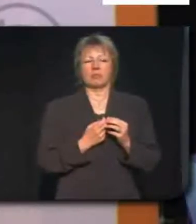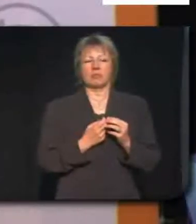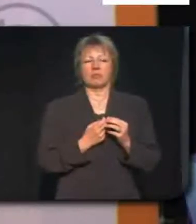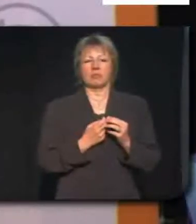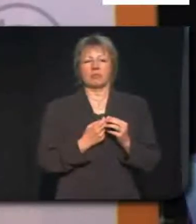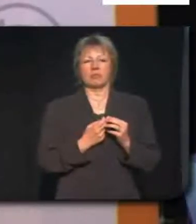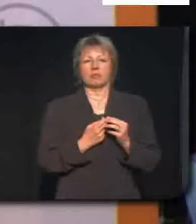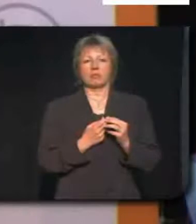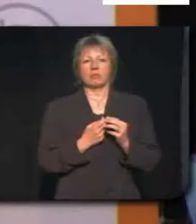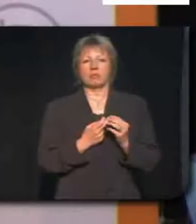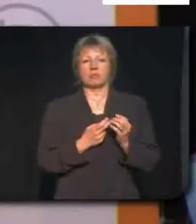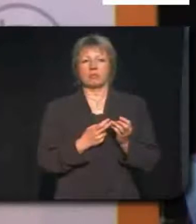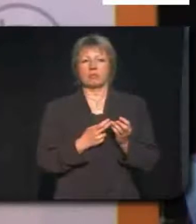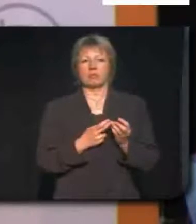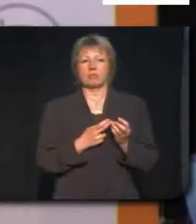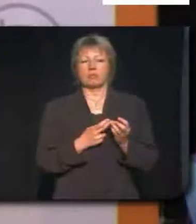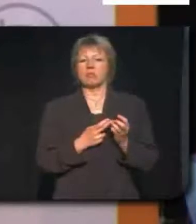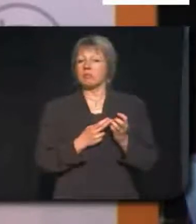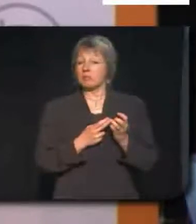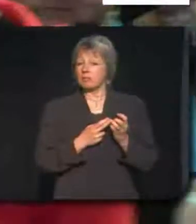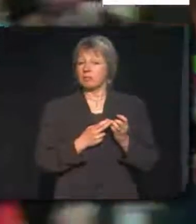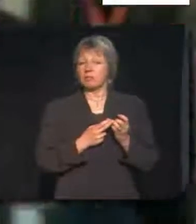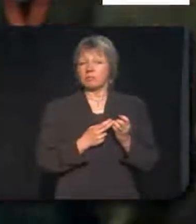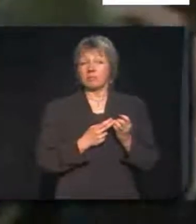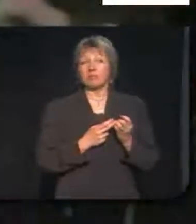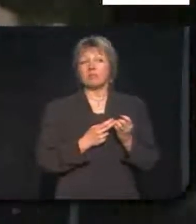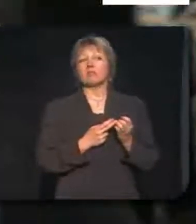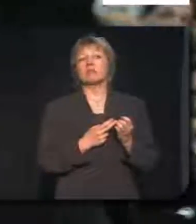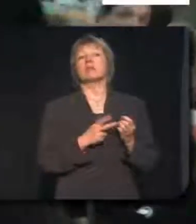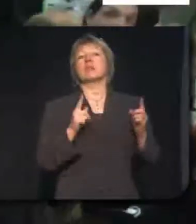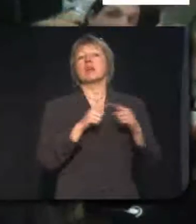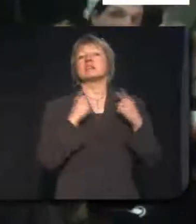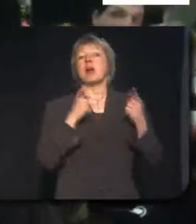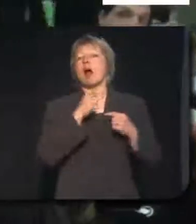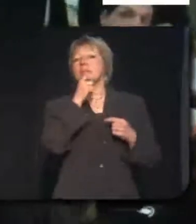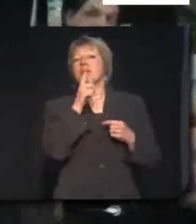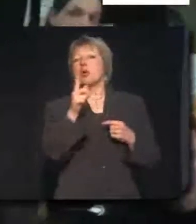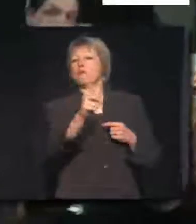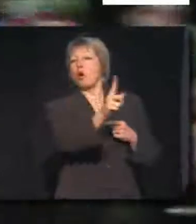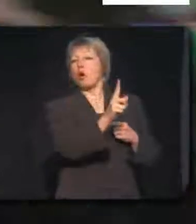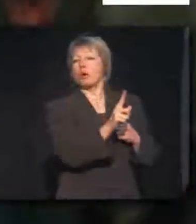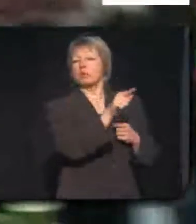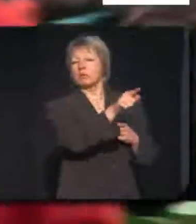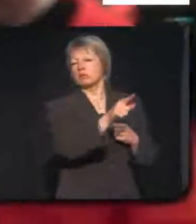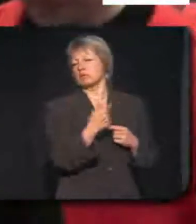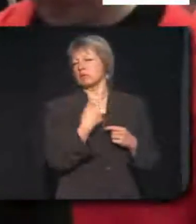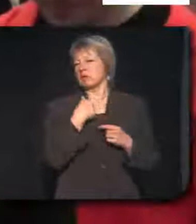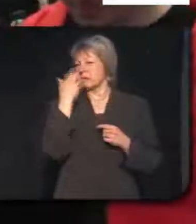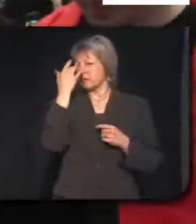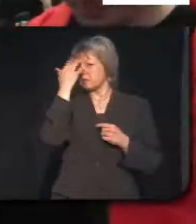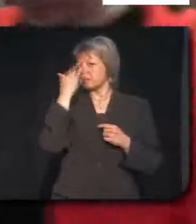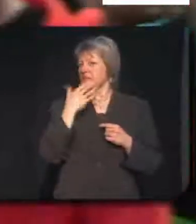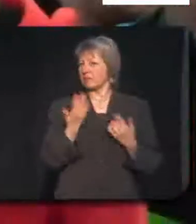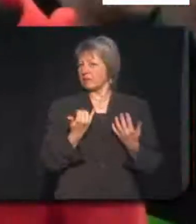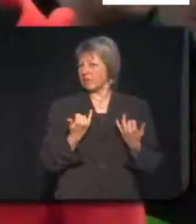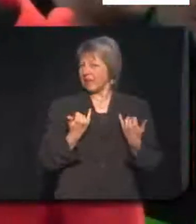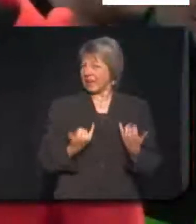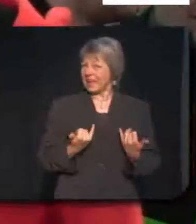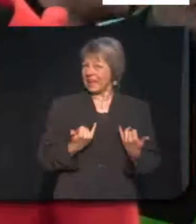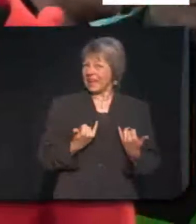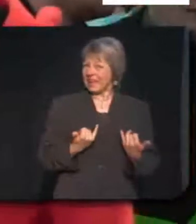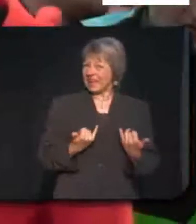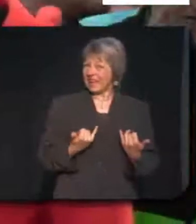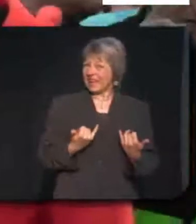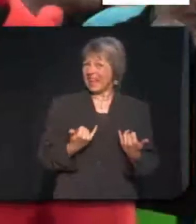ja das sein Mikro ist auf ja sag mal es geht mir grundsätzlich um die Frage inwiefern das legitimes die Verfahrensweise jetzt nach einer